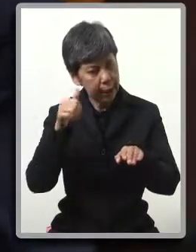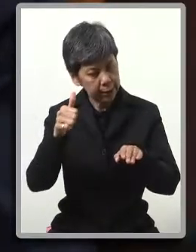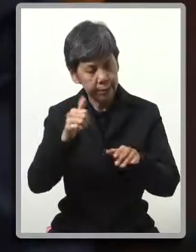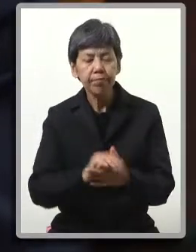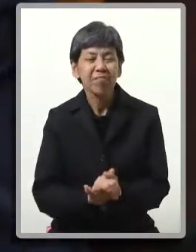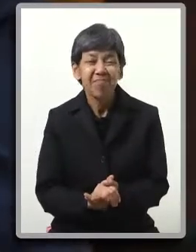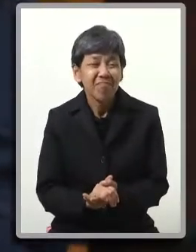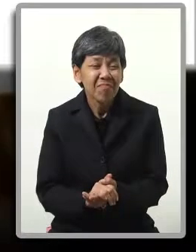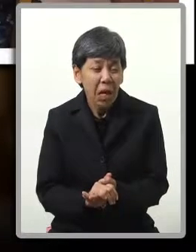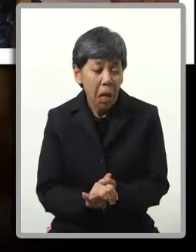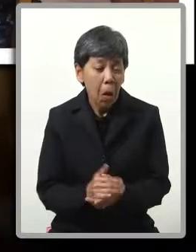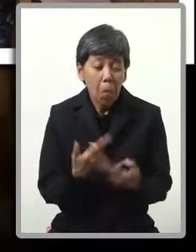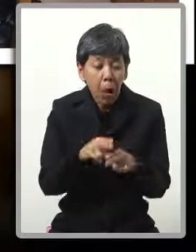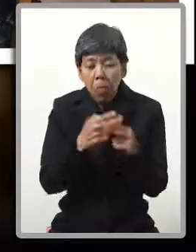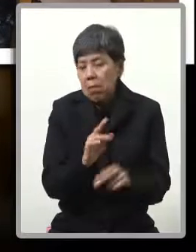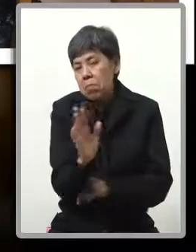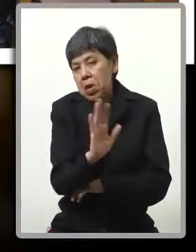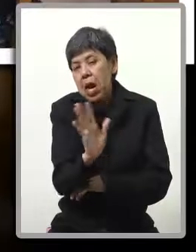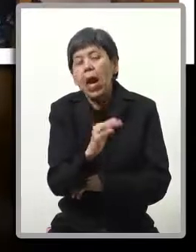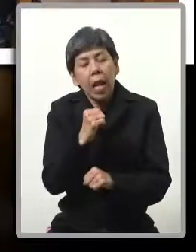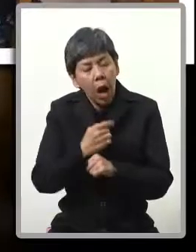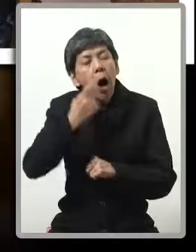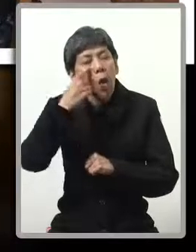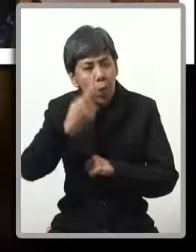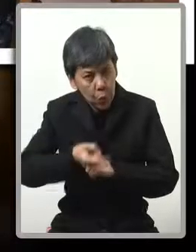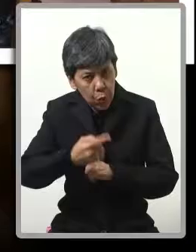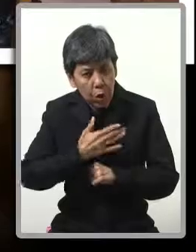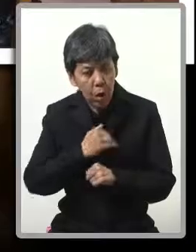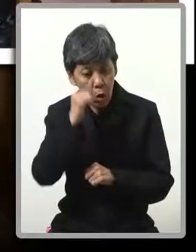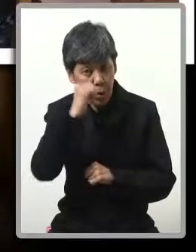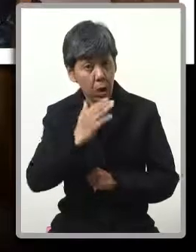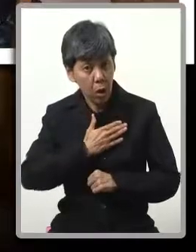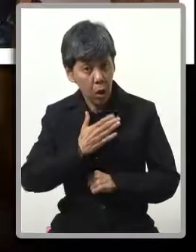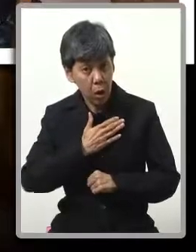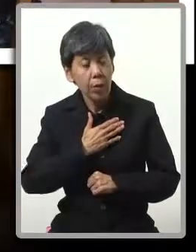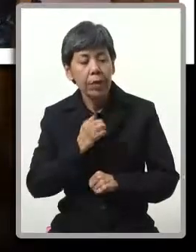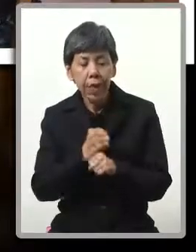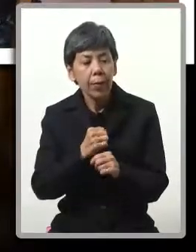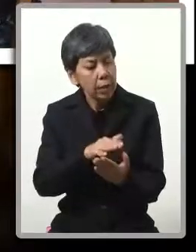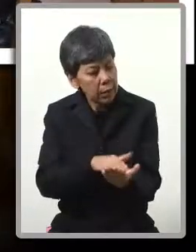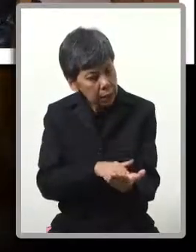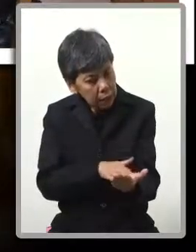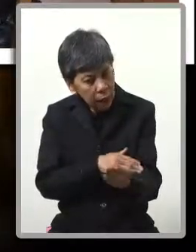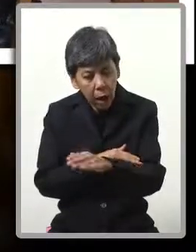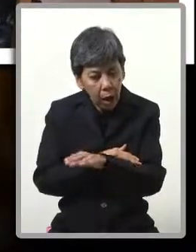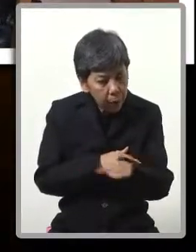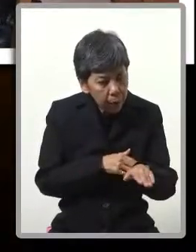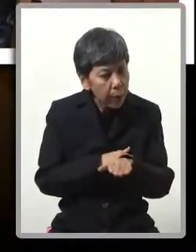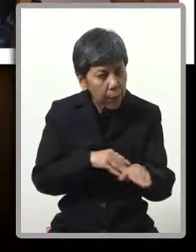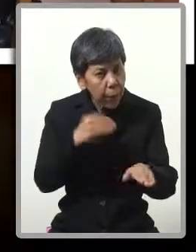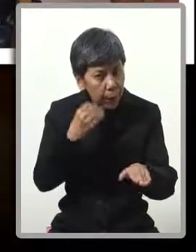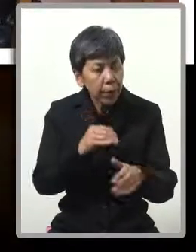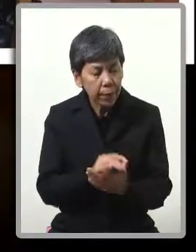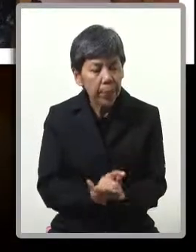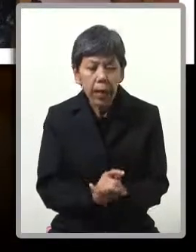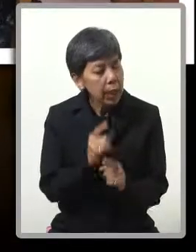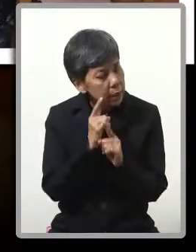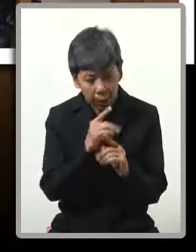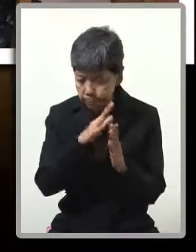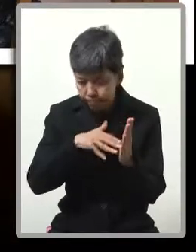านสูงกว่าไม่ได้หมายความว่าเราปล่อยปละละเลยเรายังยืนยันเสมอว่ารถเราจะต้องขับช้าชิดซ้ายจอดทุกท้